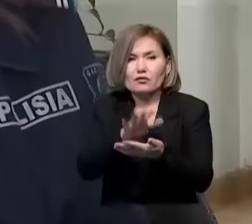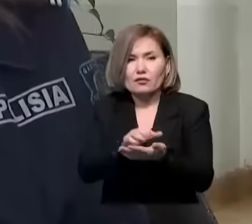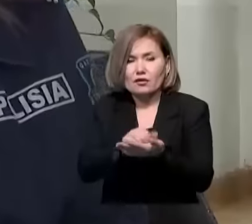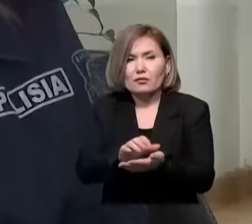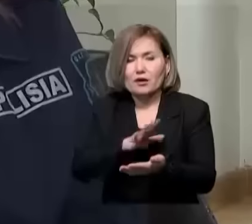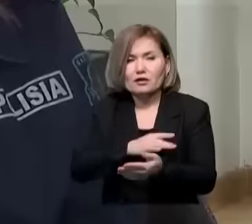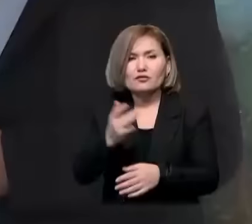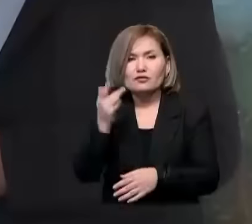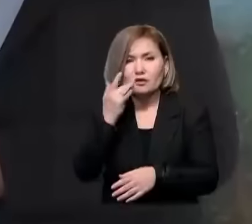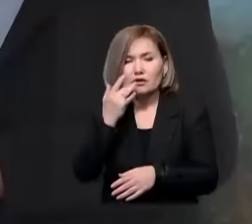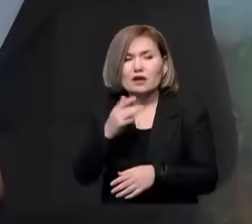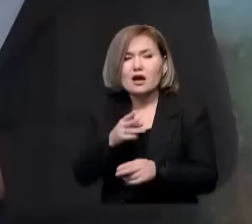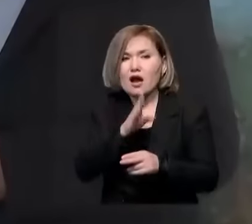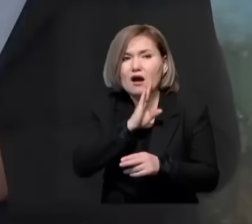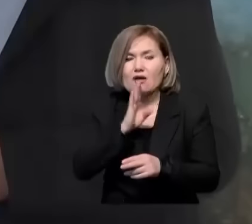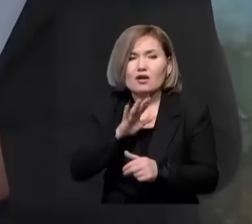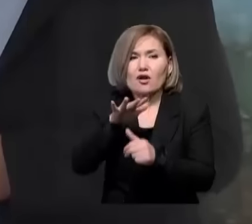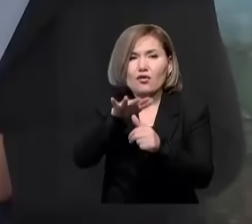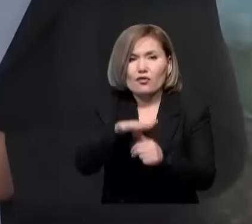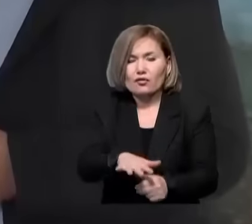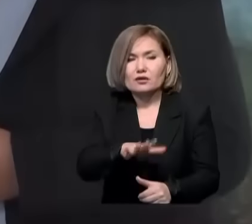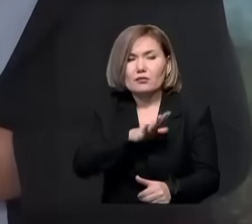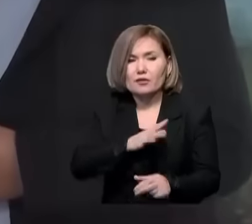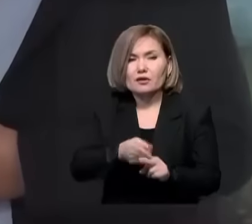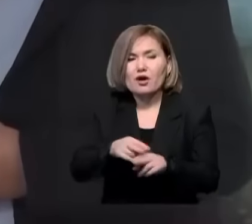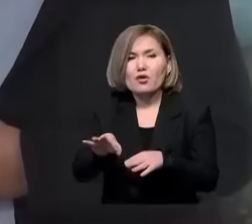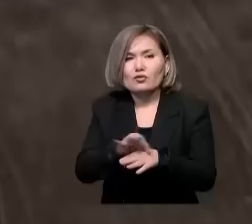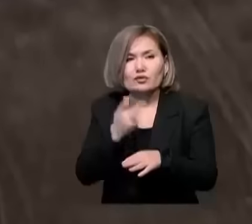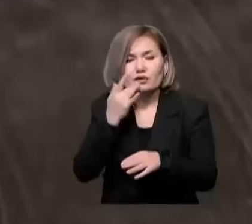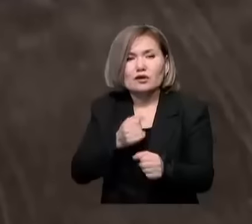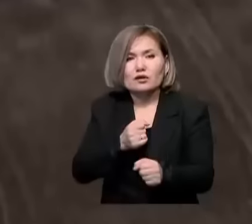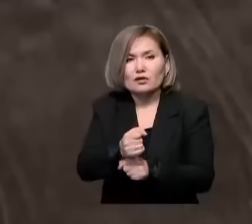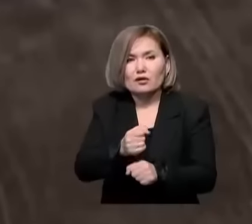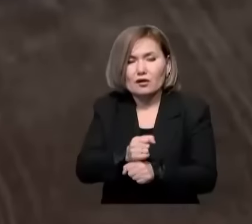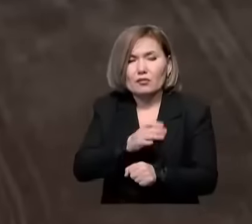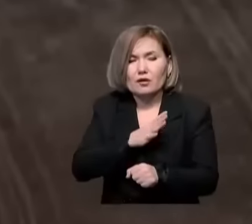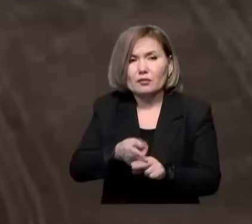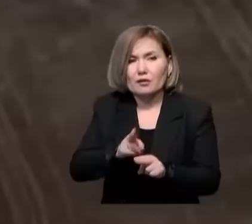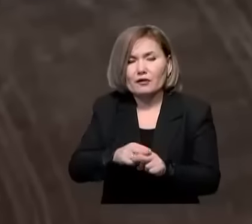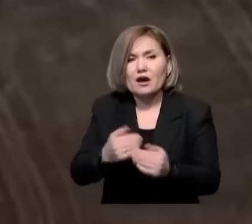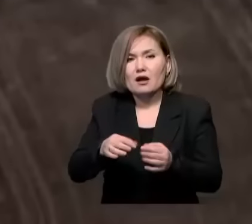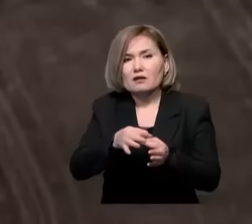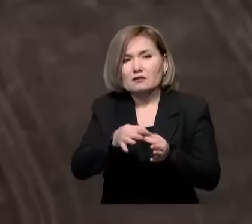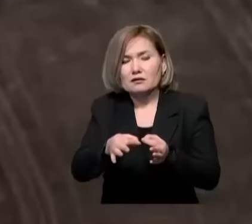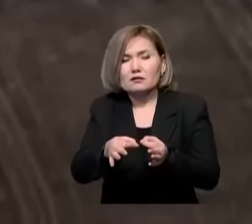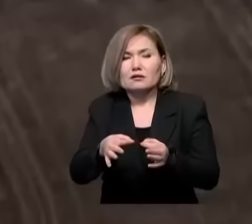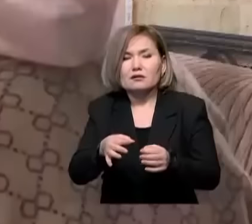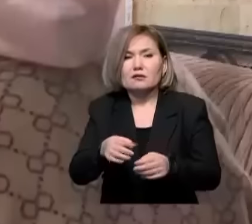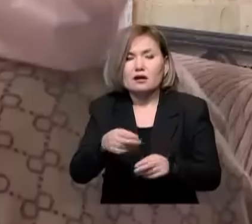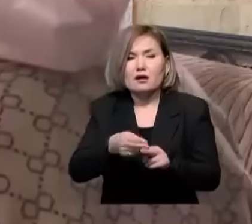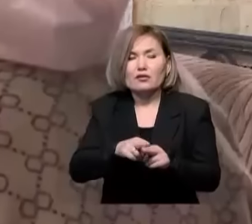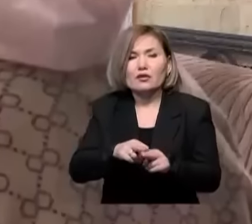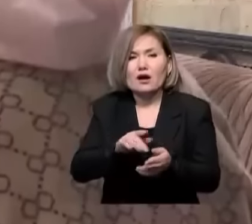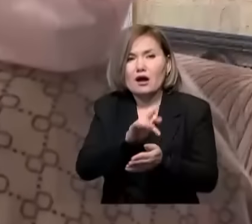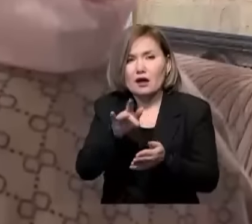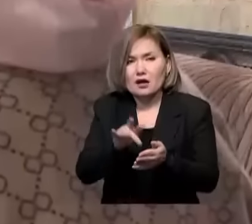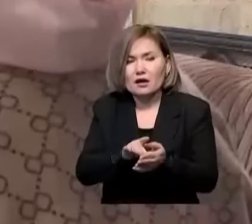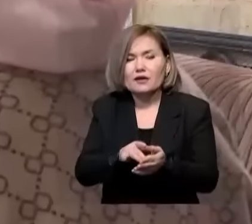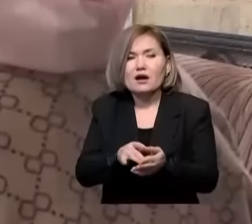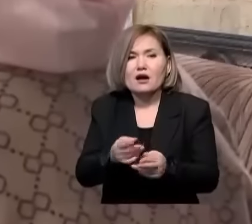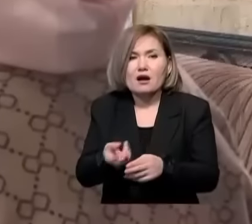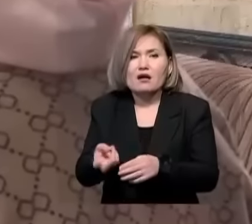Жолдасы ұрып соқты. Ақыры Қонаев қаласындағы әлеуметтік көмек көрсету орталығына келуге мәжбүр болды. Кішкене кішігірім